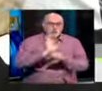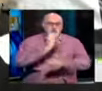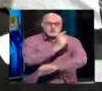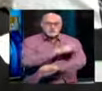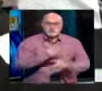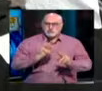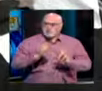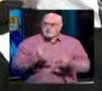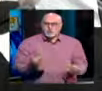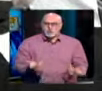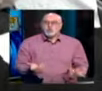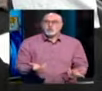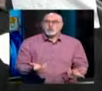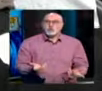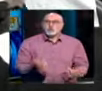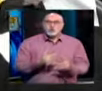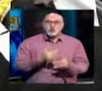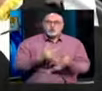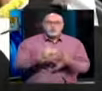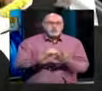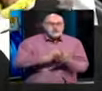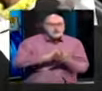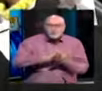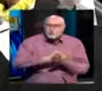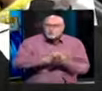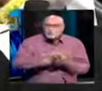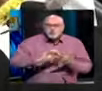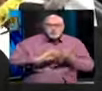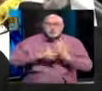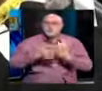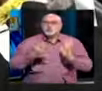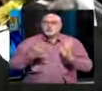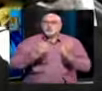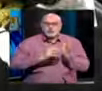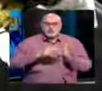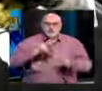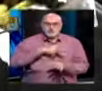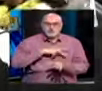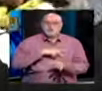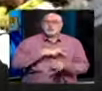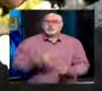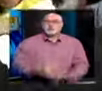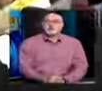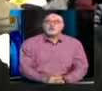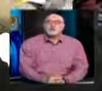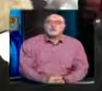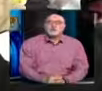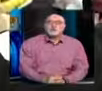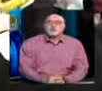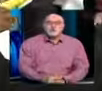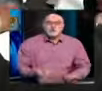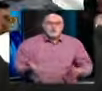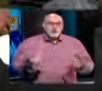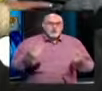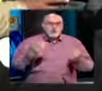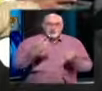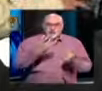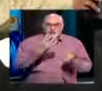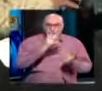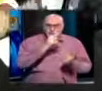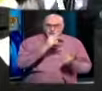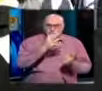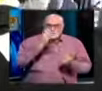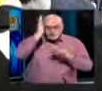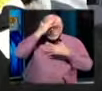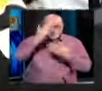هذه اللي هدفها توصل صوت الفلسطيني، الأم الفلسطينية النازحة اللي فقدت بيتها، فقدت زوجها، إحنا أصبحنا أمهات